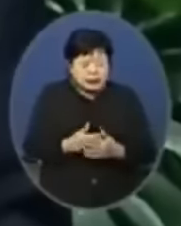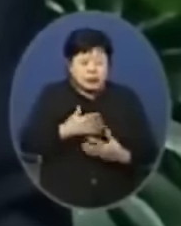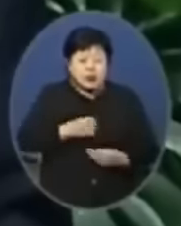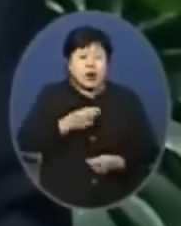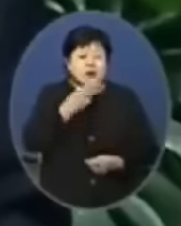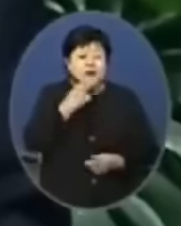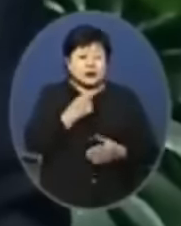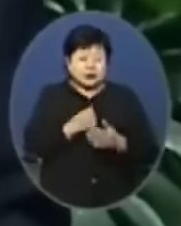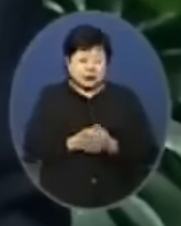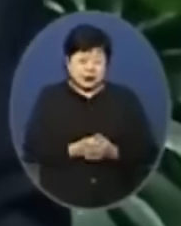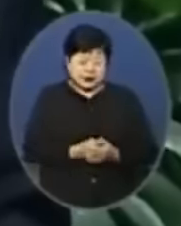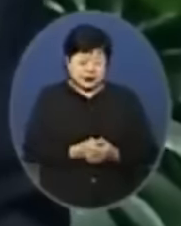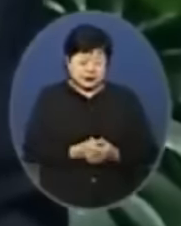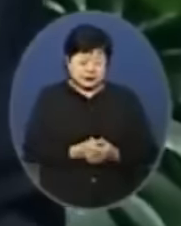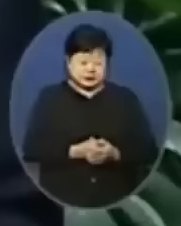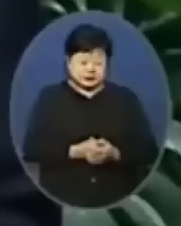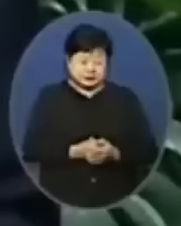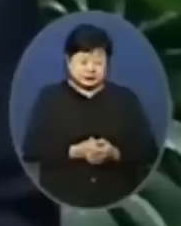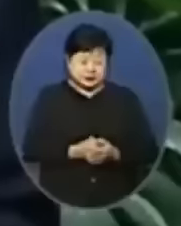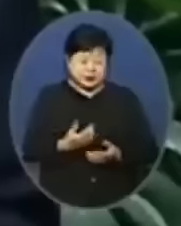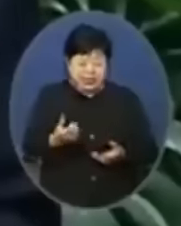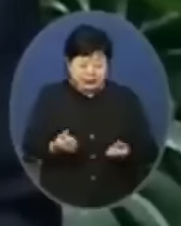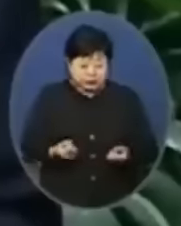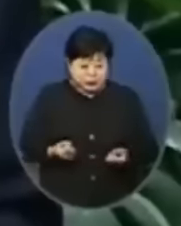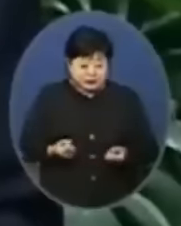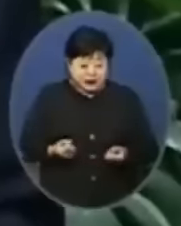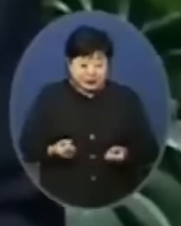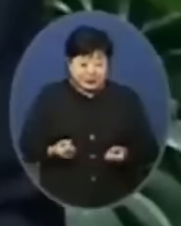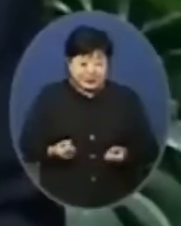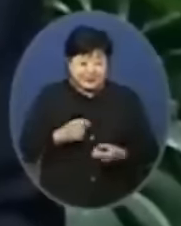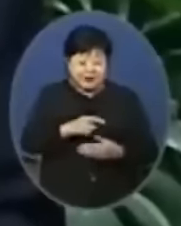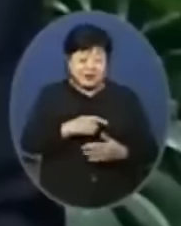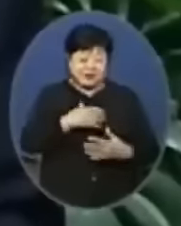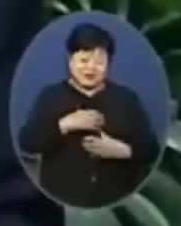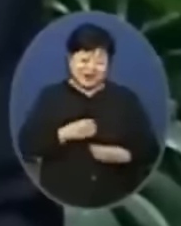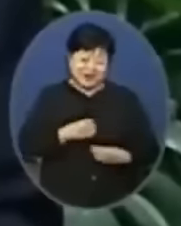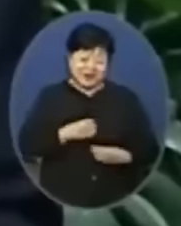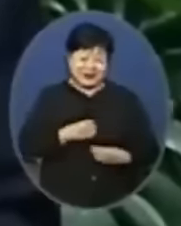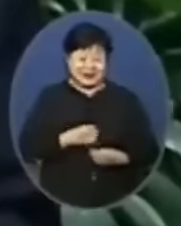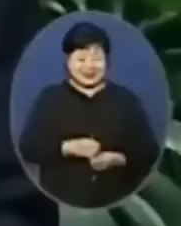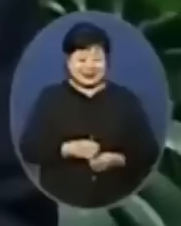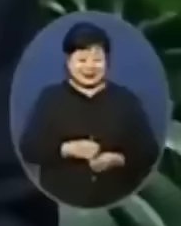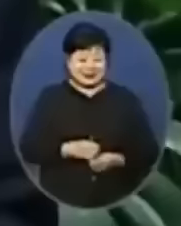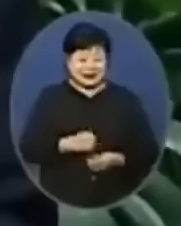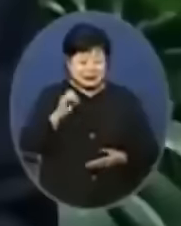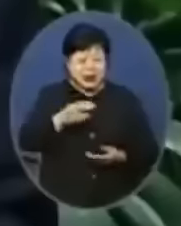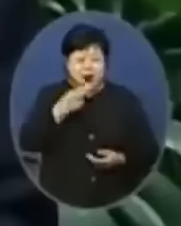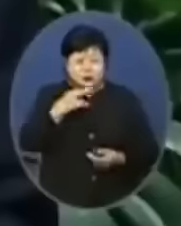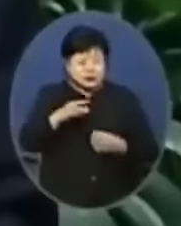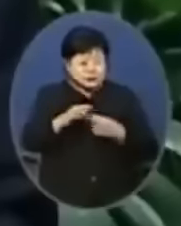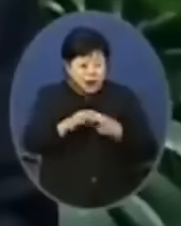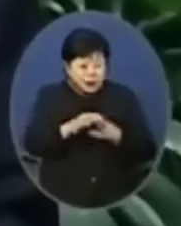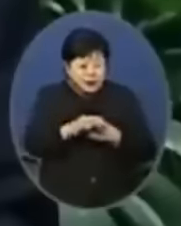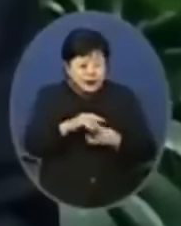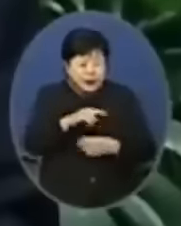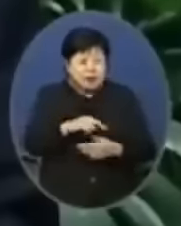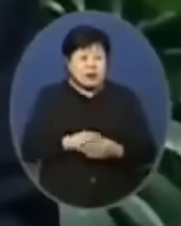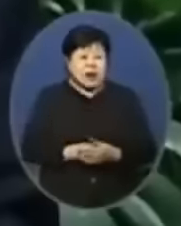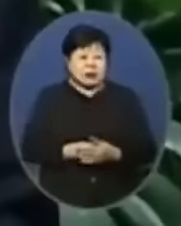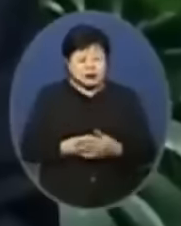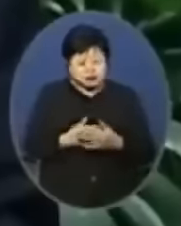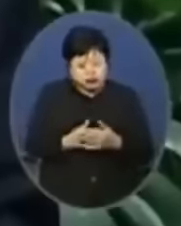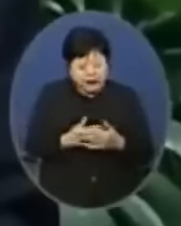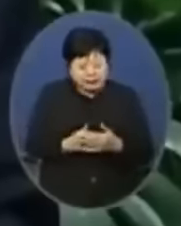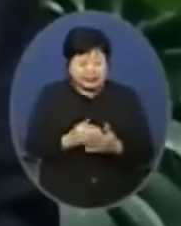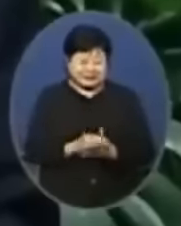잃어버리는 것입니다. 무엇을 가지고 있다고 할 때 마음의 평안하고 좋지 아무것도 없다고 할 때 마음의 평안이